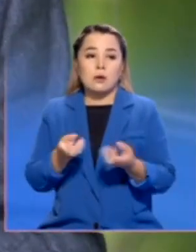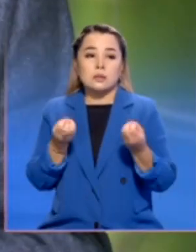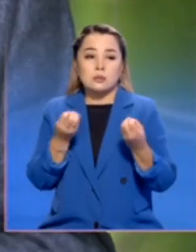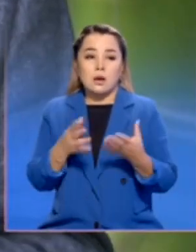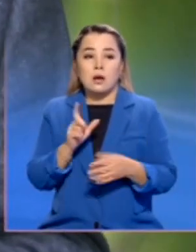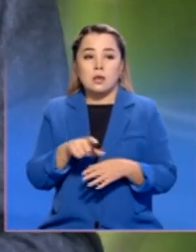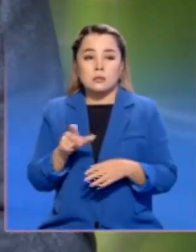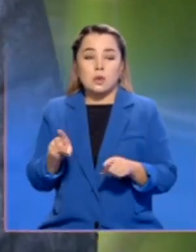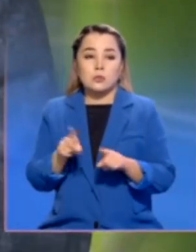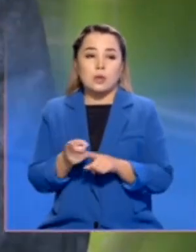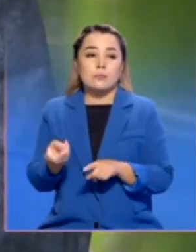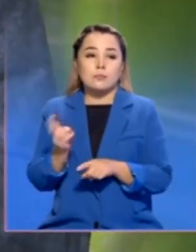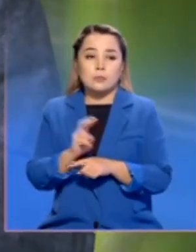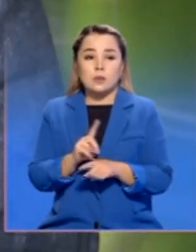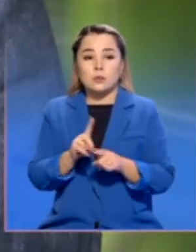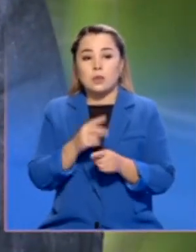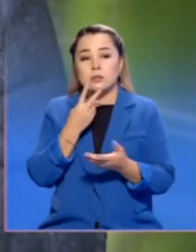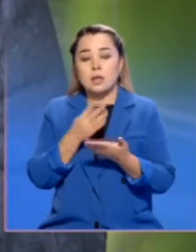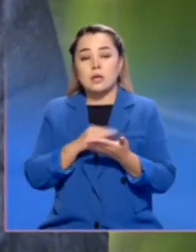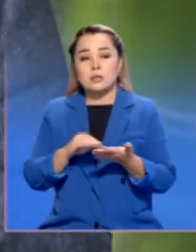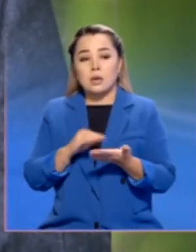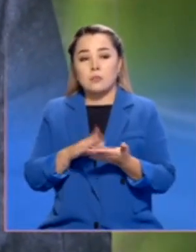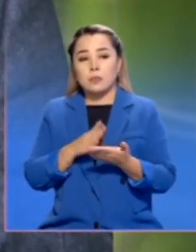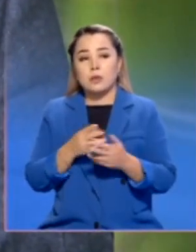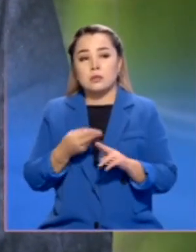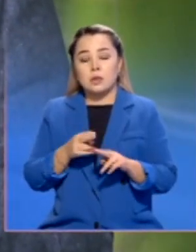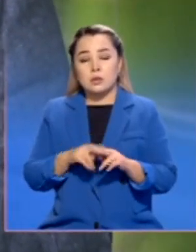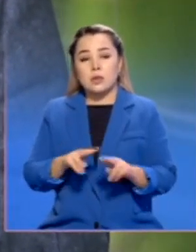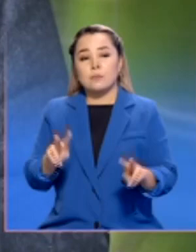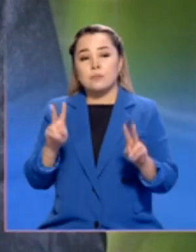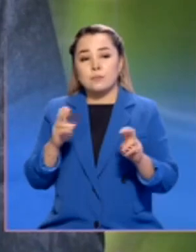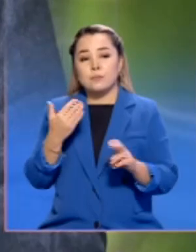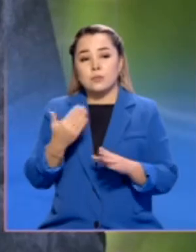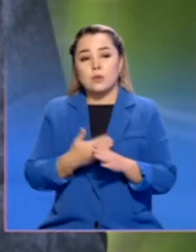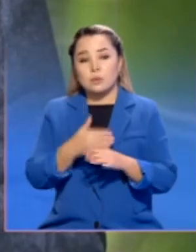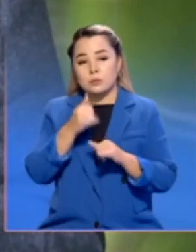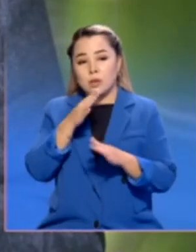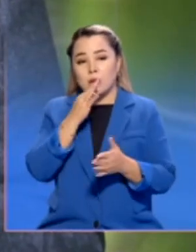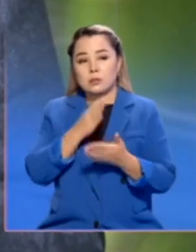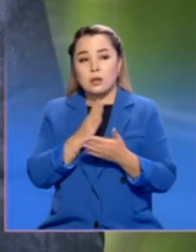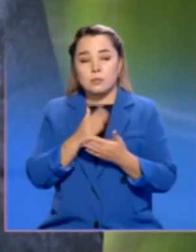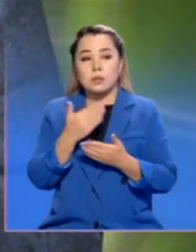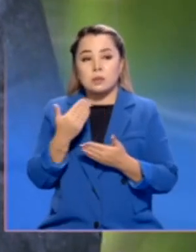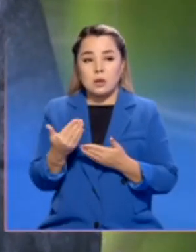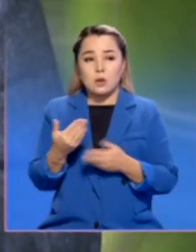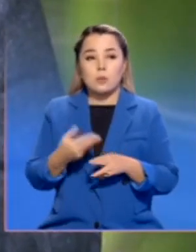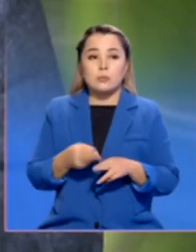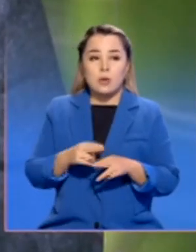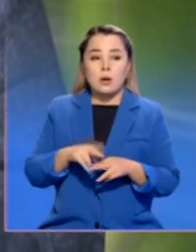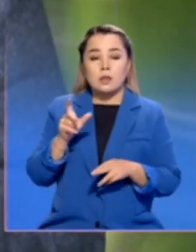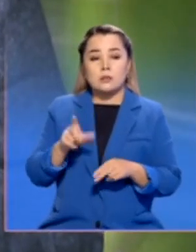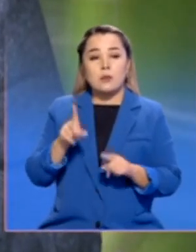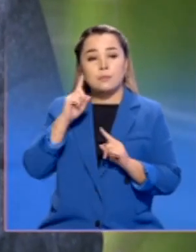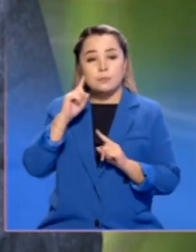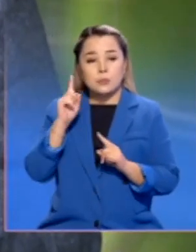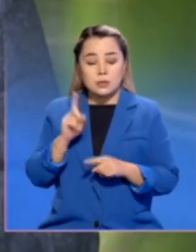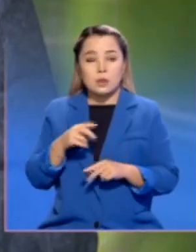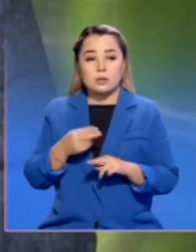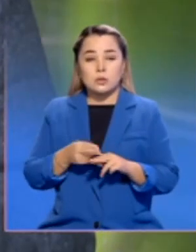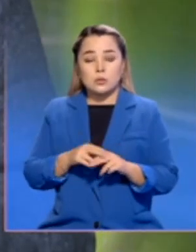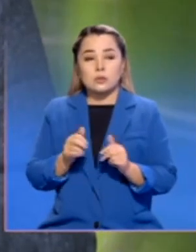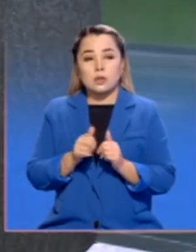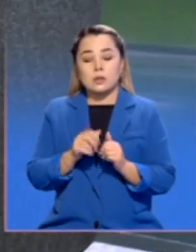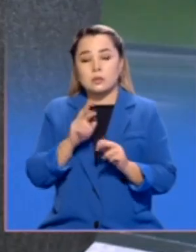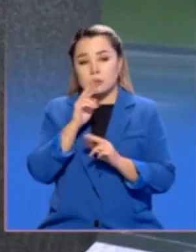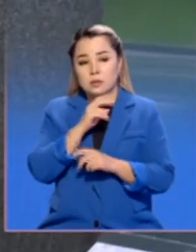бір шенеунікке барса, шенеунікке барса, айтады, мен мына заңда былай жазылған, мен саған көмектесе алмаймын дейді. Иә? Тамам азамат біліп отыр, сөйтіп мына заңда бірдеме